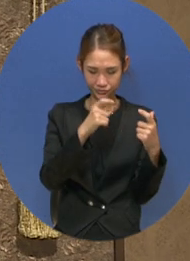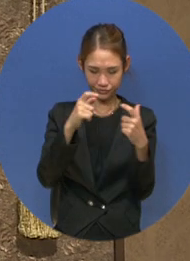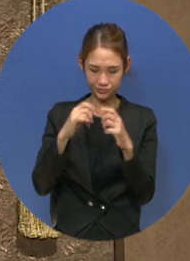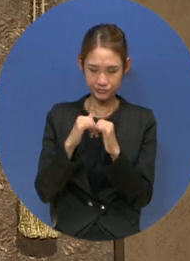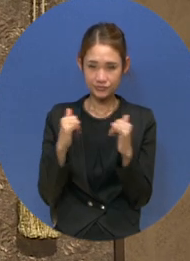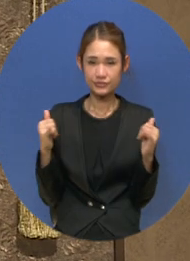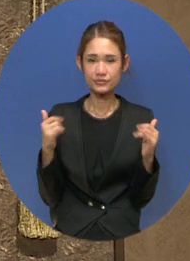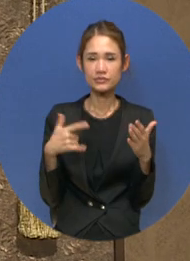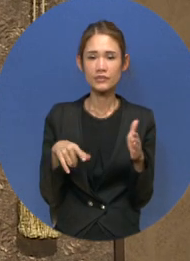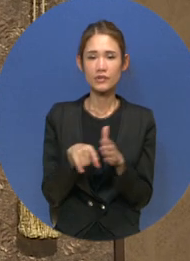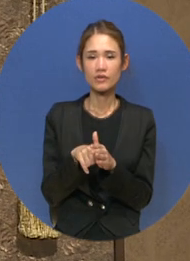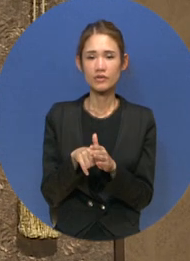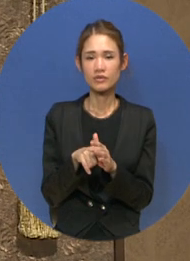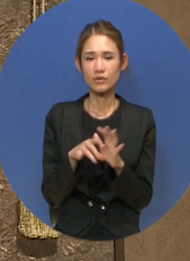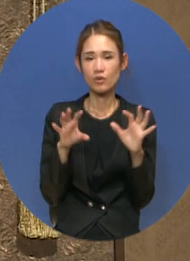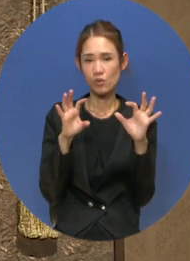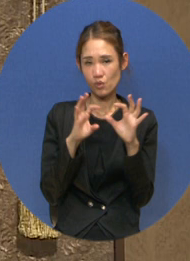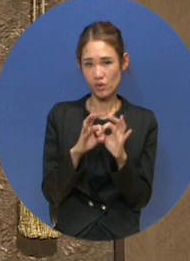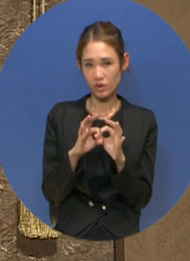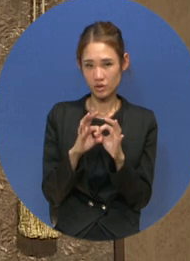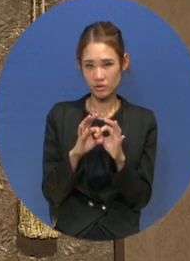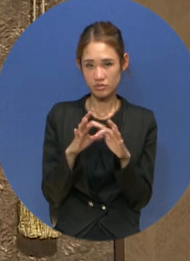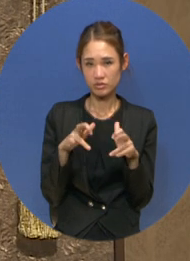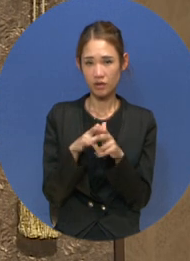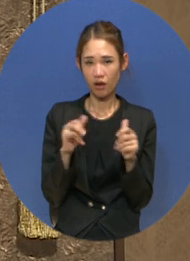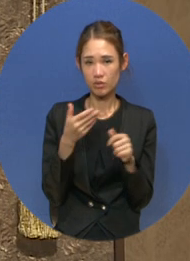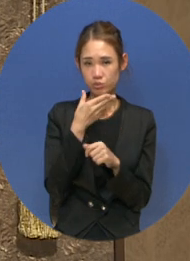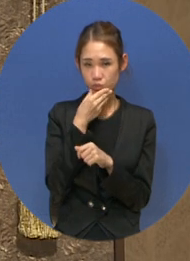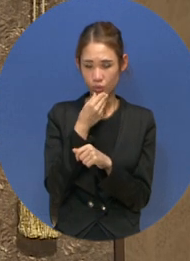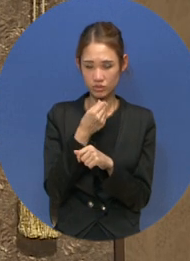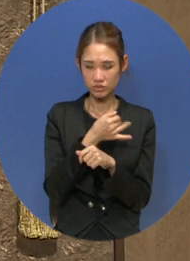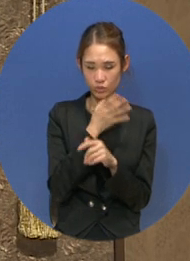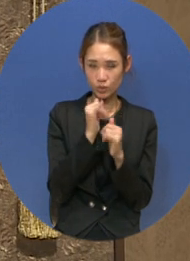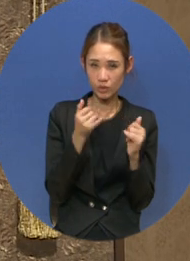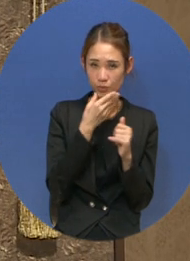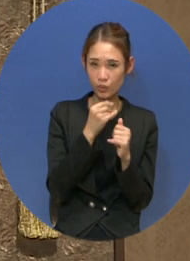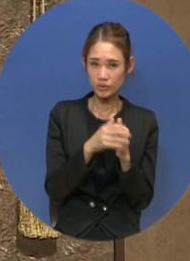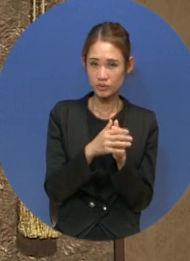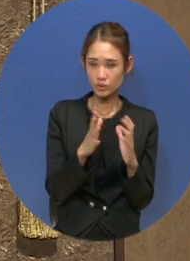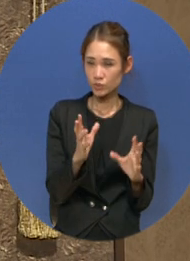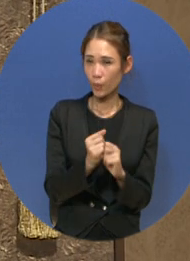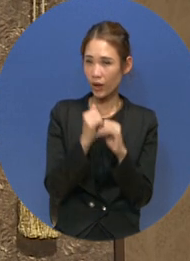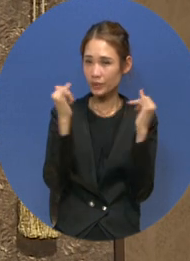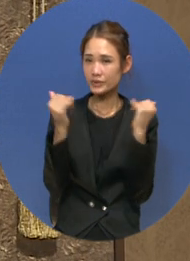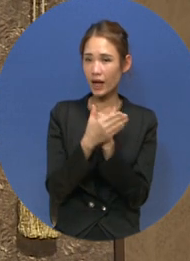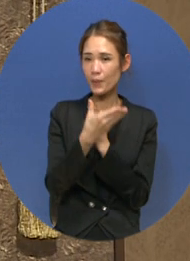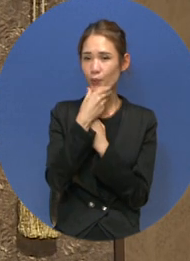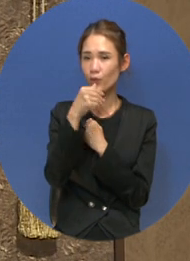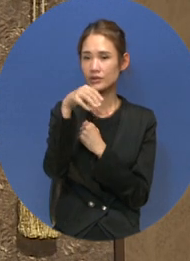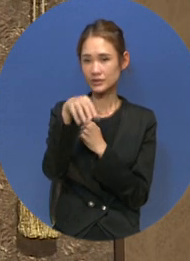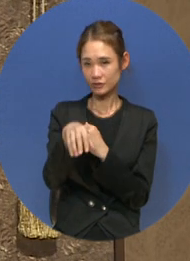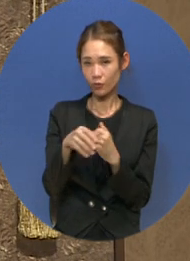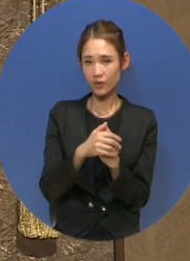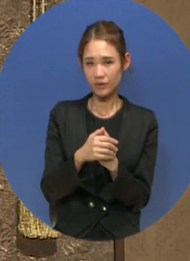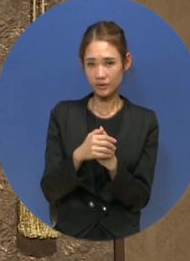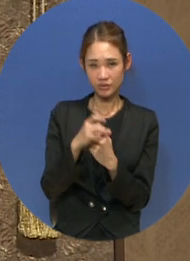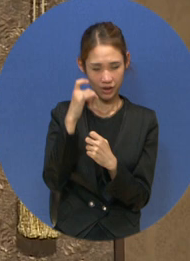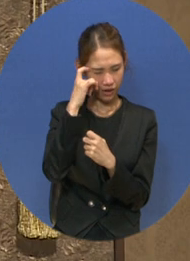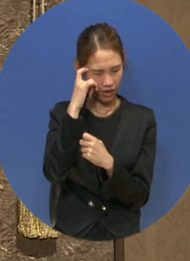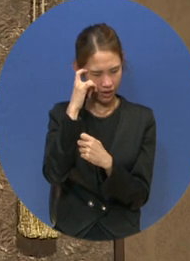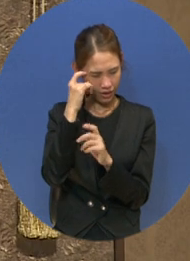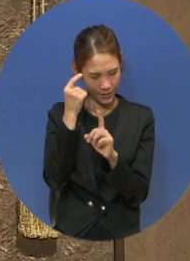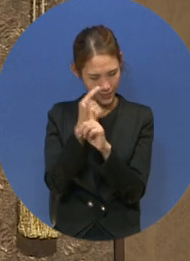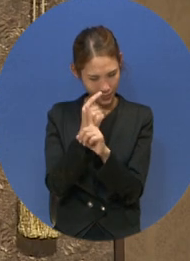지역 주민들을 위한 부분에서 장애인 복지관, 노인 복지관, 종합사회 복지관 이런 부분들에 대한 개념을